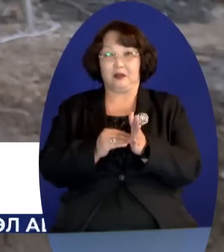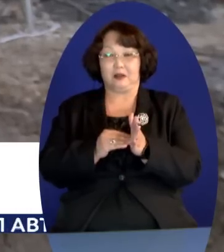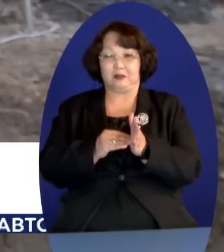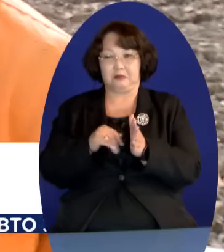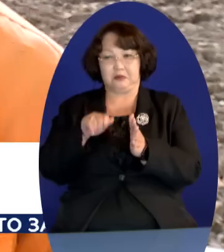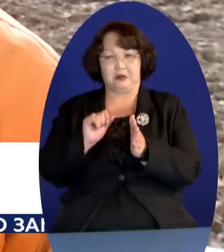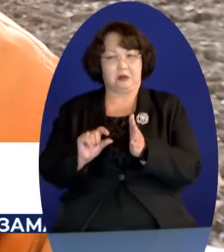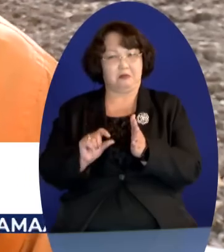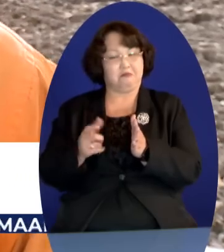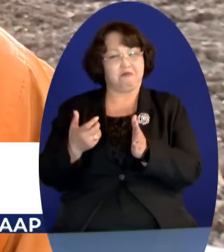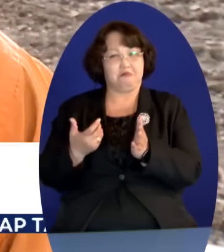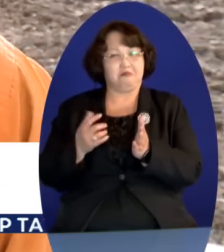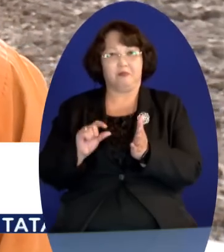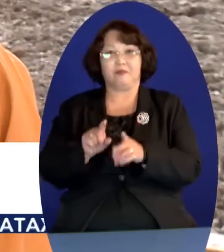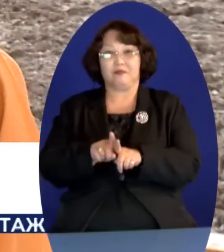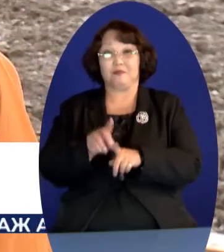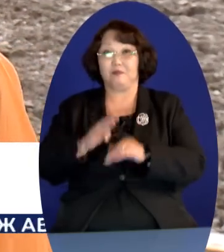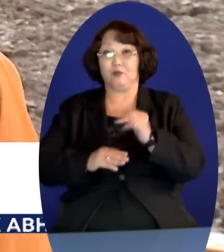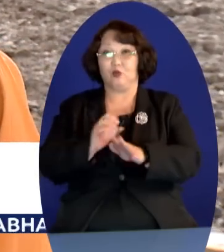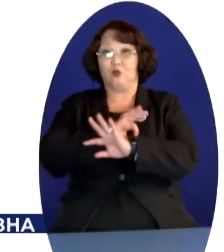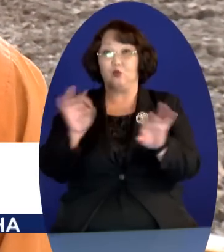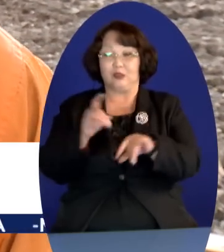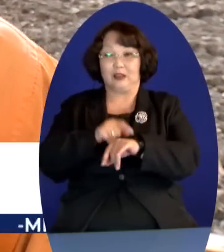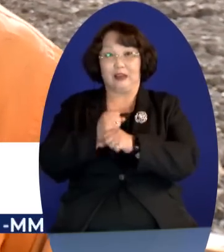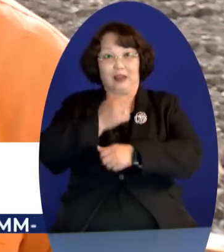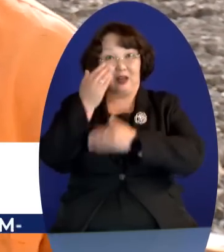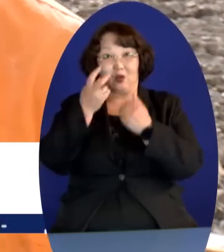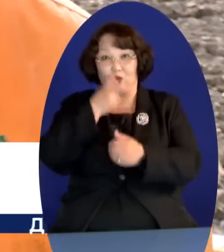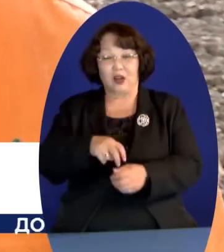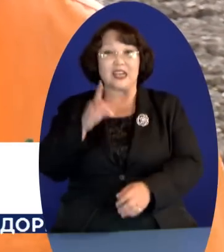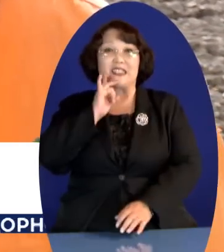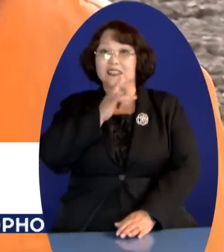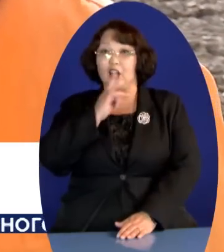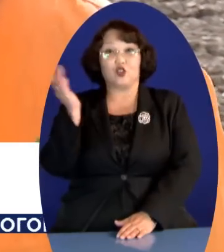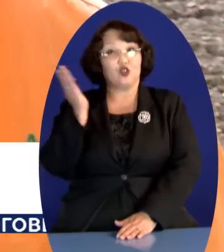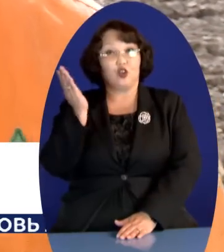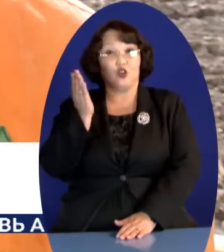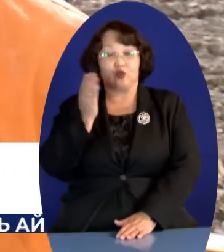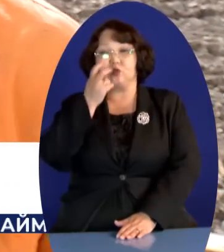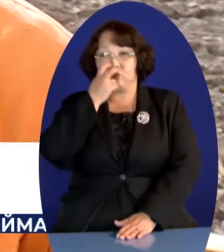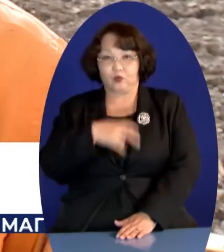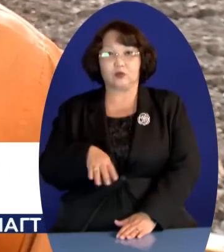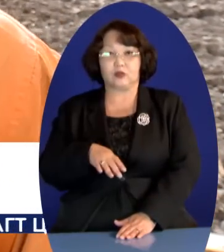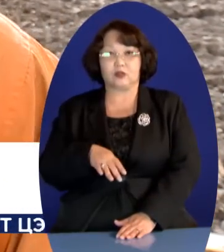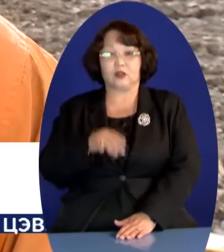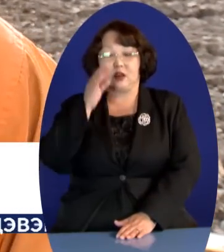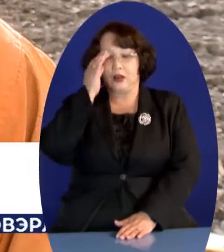байгаа. Чи барилгаас өөр цагийн ажил сонирхож үзэжсэн үү? Тийм, странд зөөгч хийж үзэжсэн. Тэгээд тэр нь